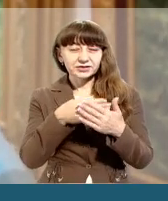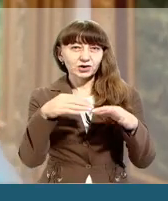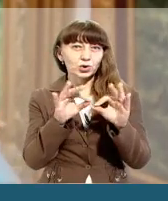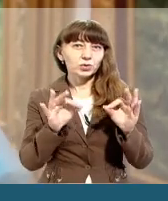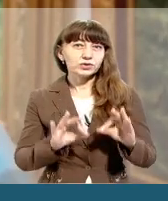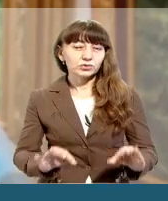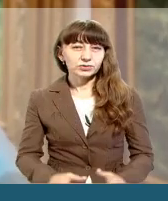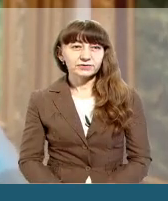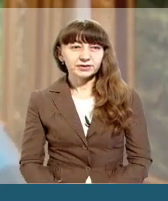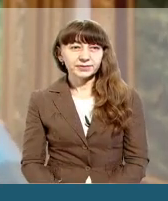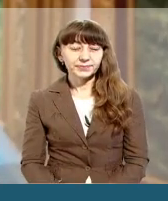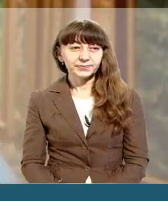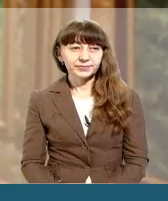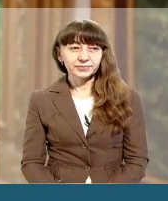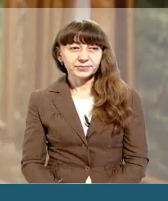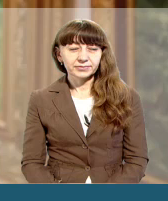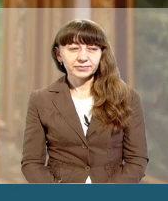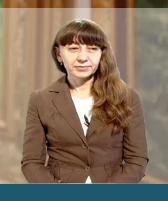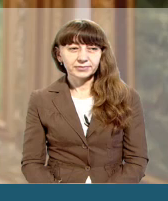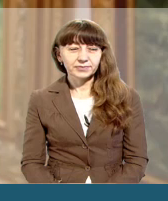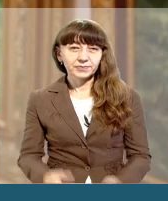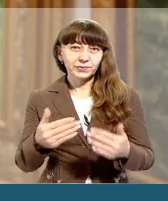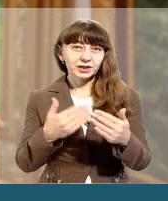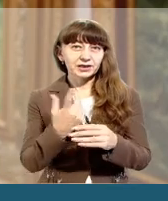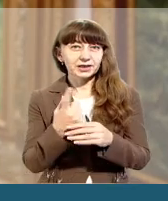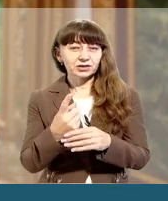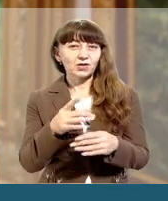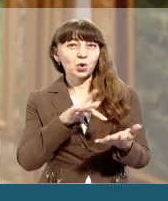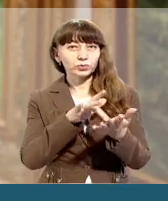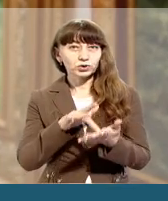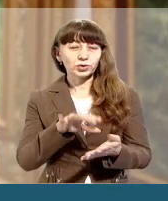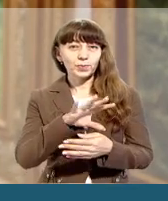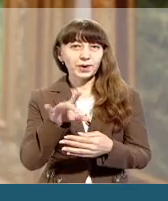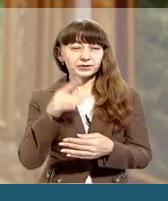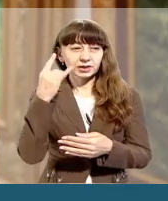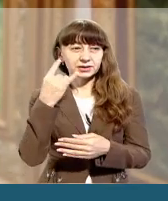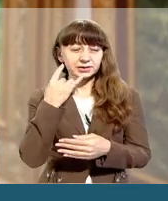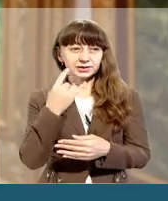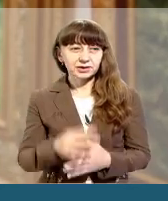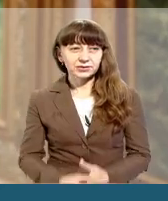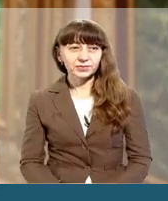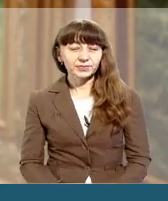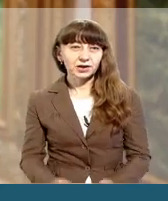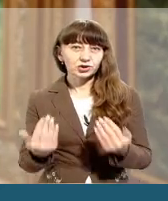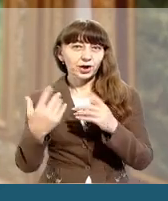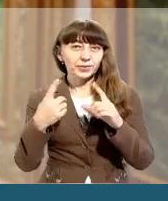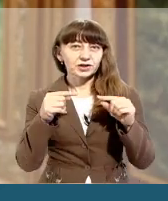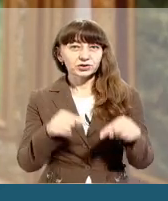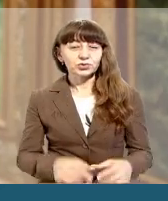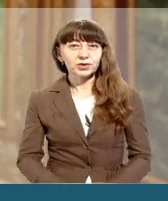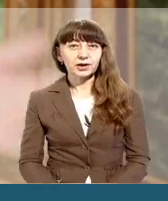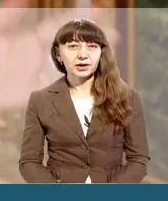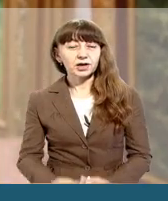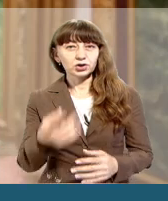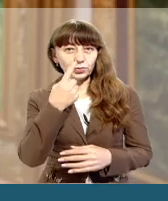туындылар ұсынған. Енді міне Павлодар қаласынан бізге келіп отыр. Суретшінің шығармалары ерекше әсер сыйлайды. Көшпелі түрік халқының өмірі